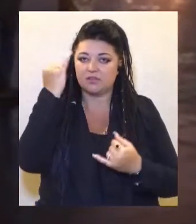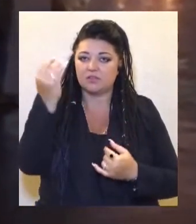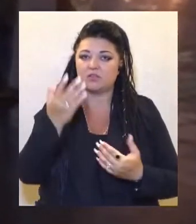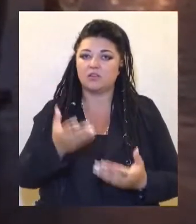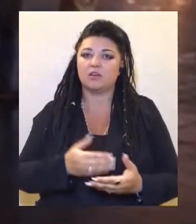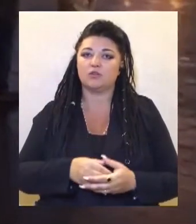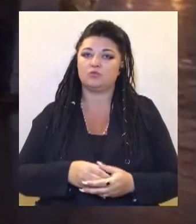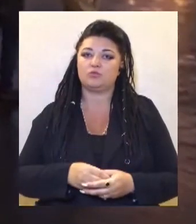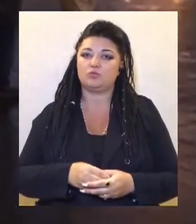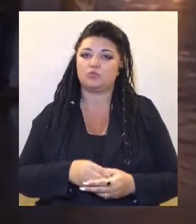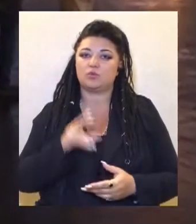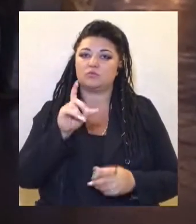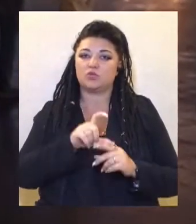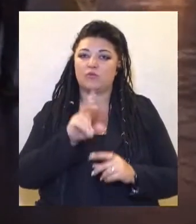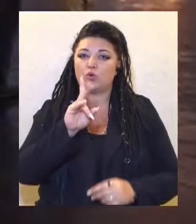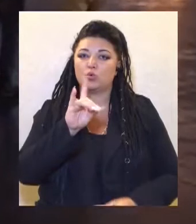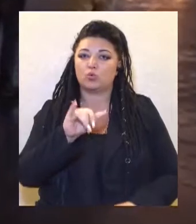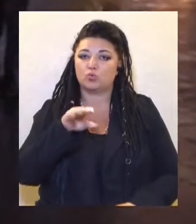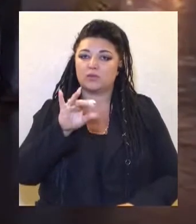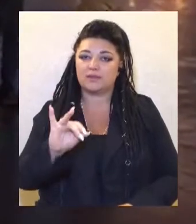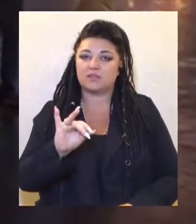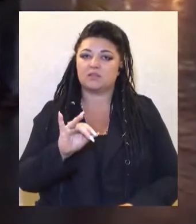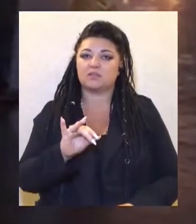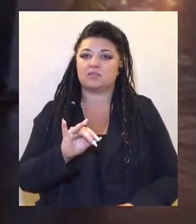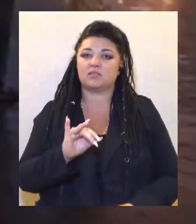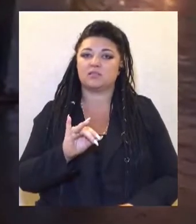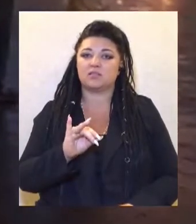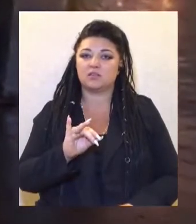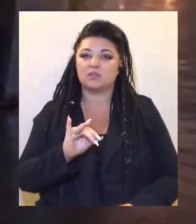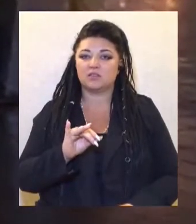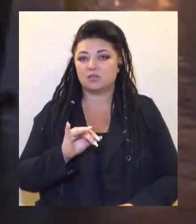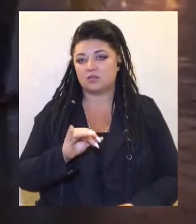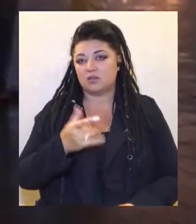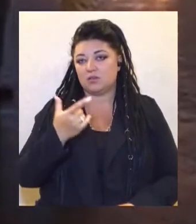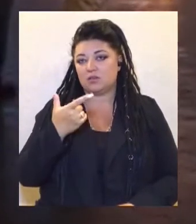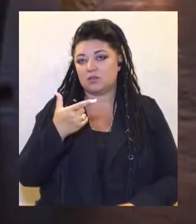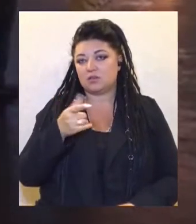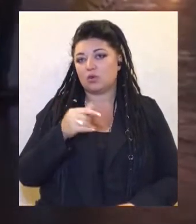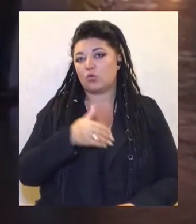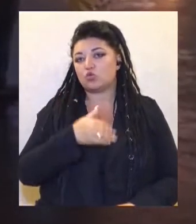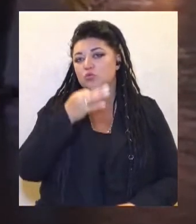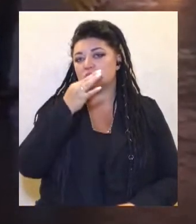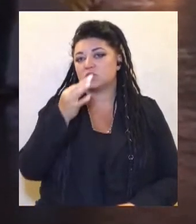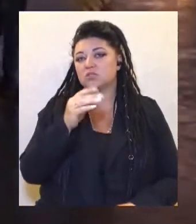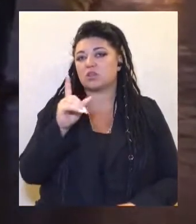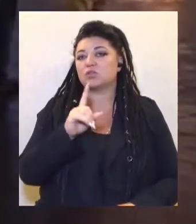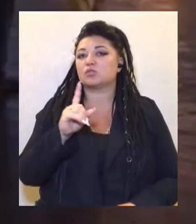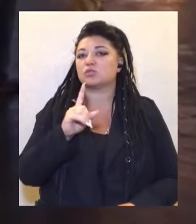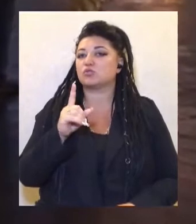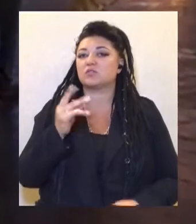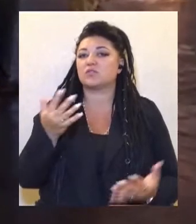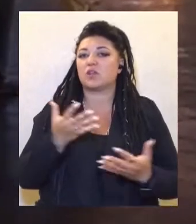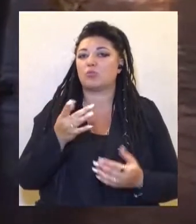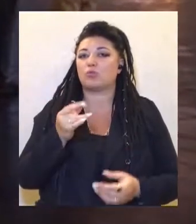«крути». І будемо знімати, буде зйомка з дрону. І от хочемо показати, що одесити ні в якому разі не